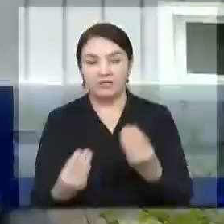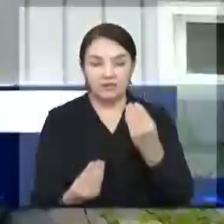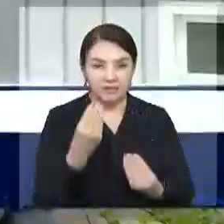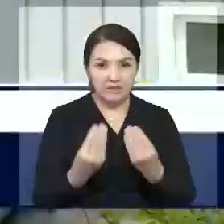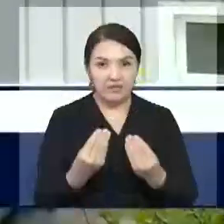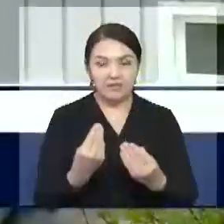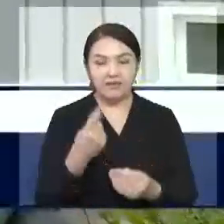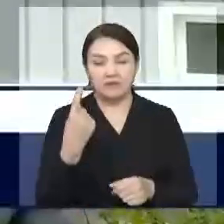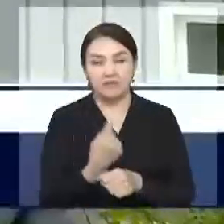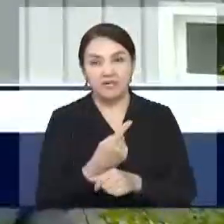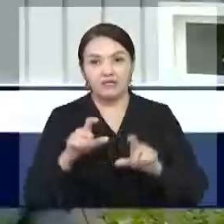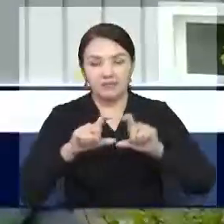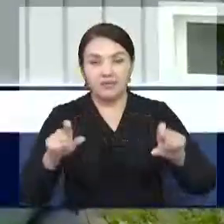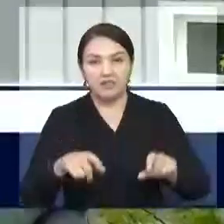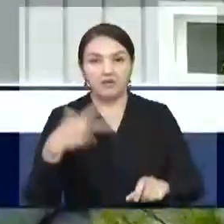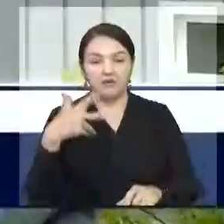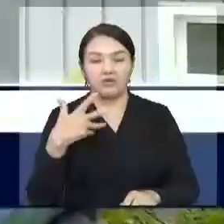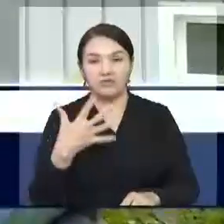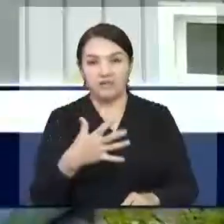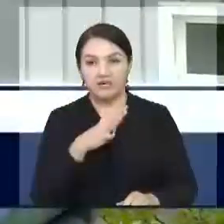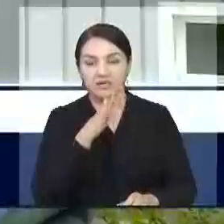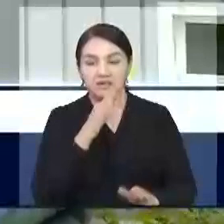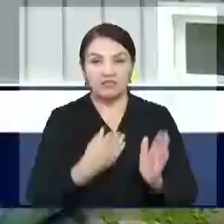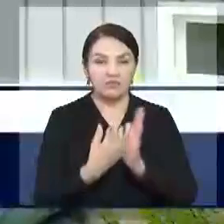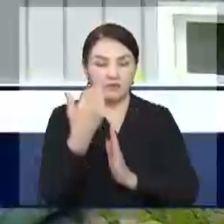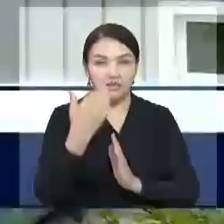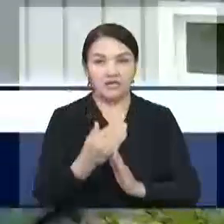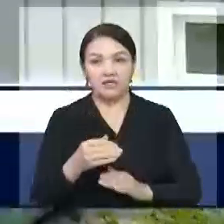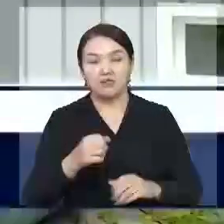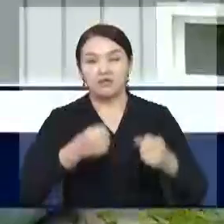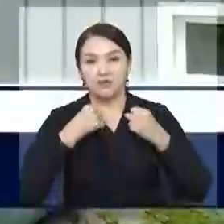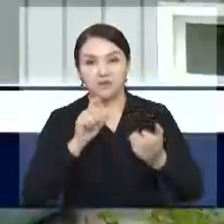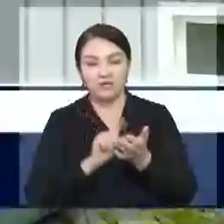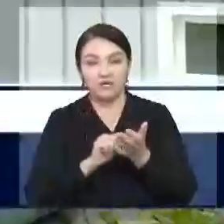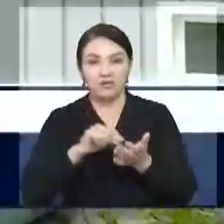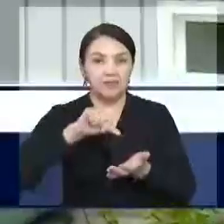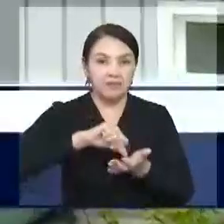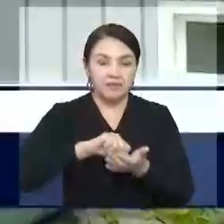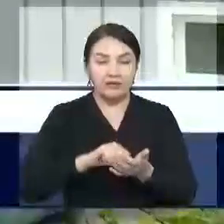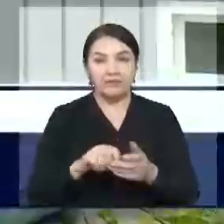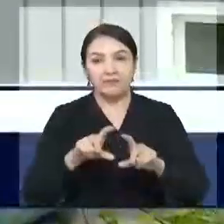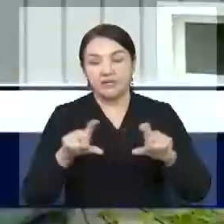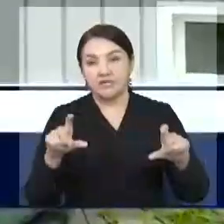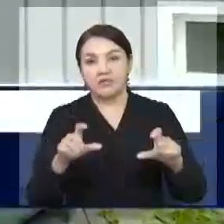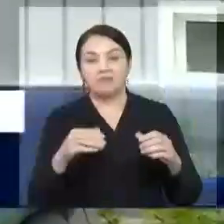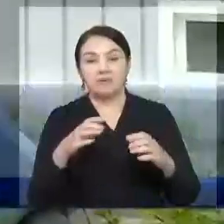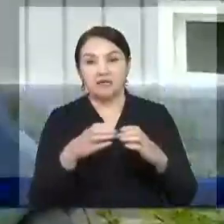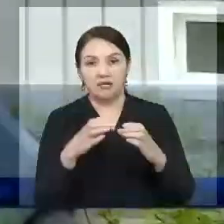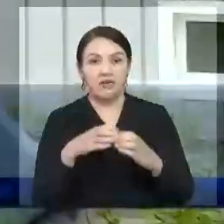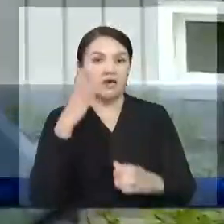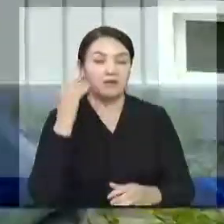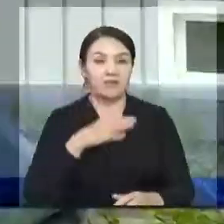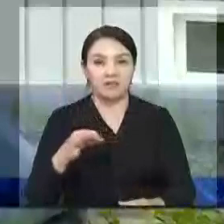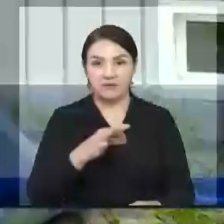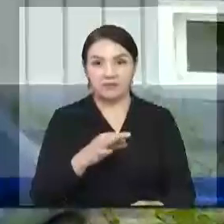осы мектептің 35 жастан жоғары спорттың ардагерлері болып есептеледі. Сол себептен де мектептің командасы, Алматы